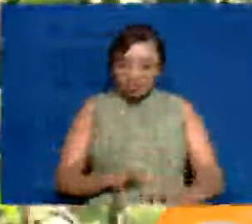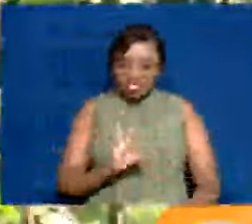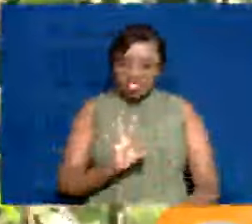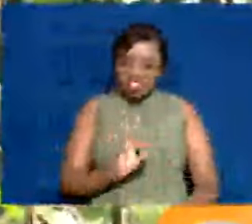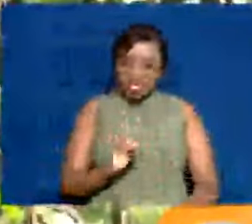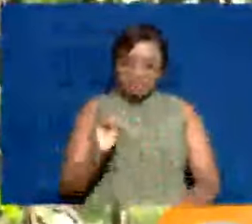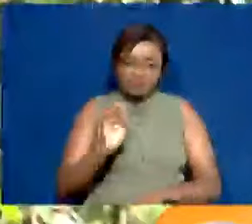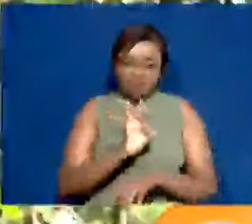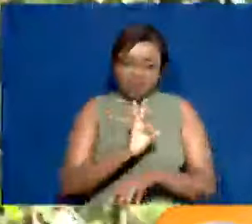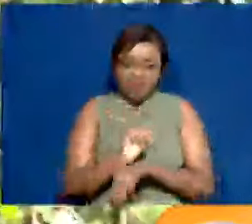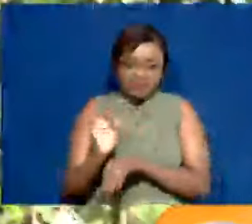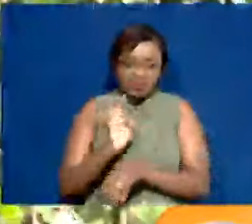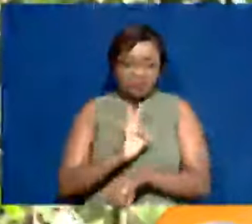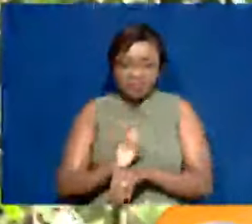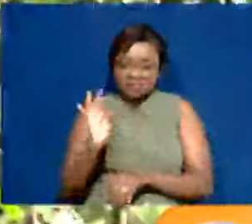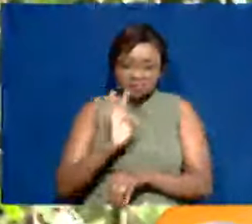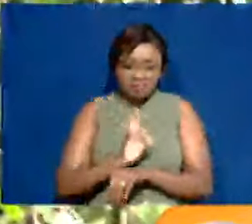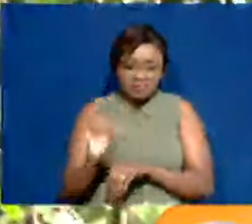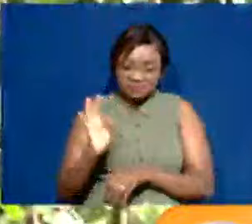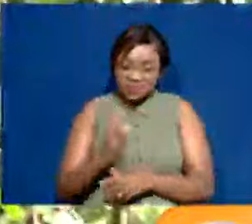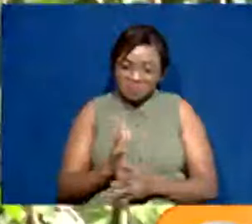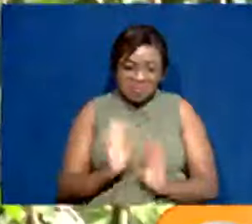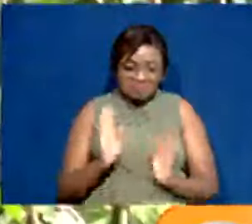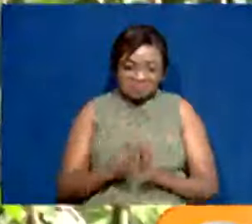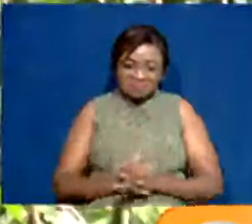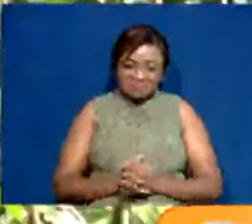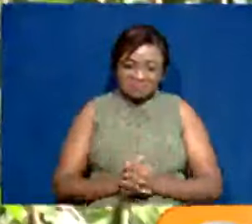tunaweza tafutiwa hiyo mbei, ni serikali